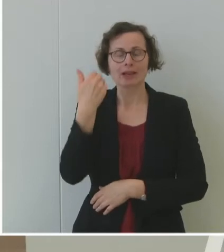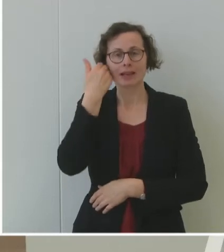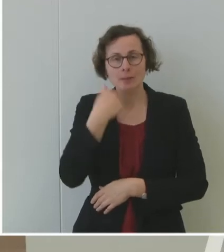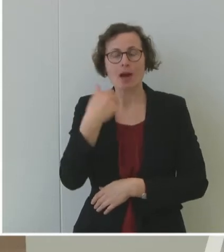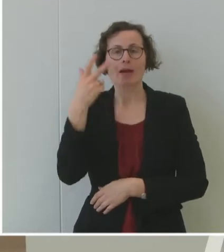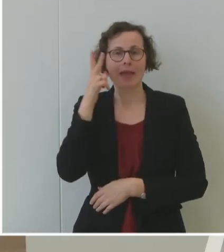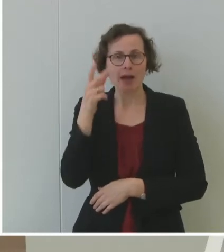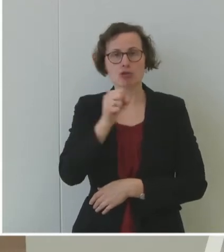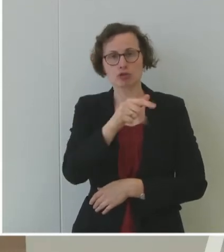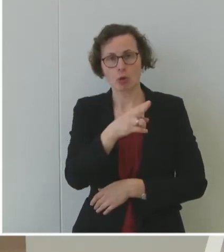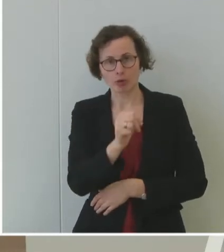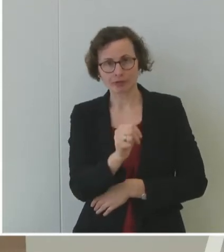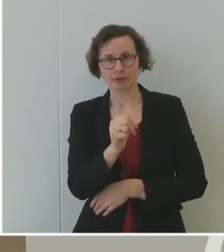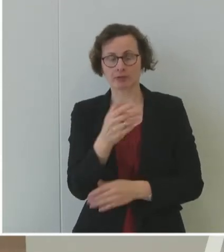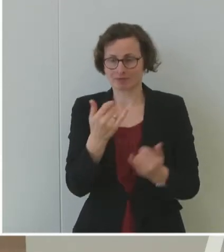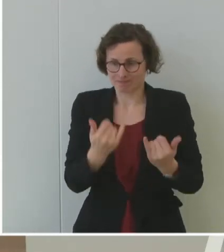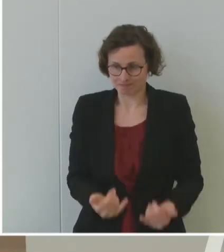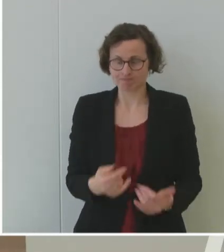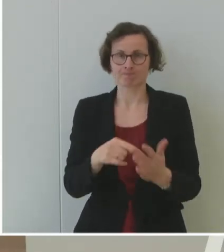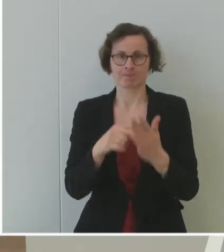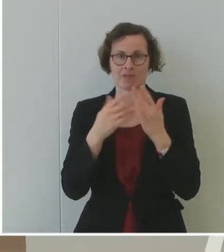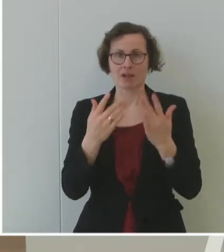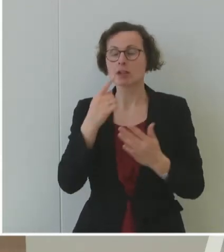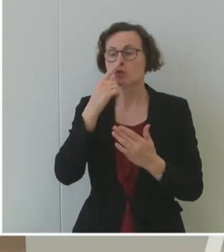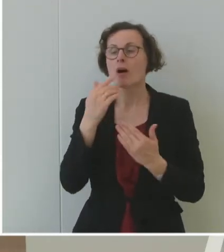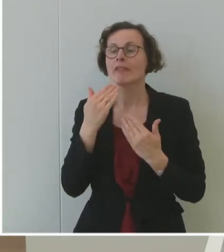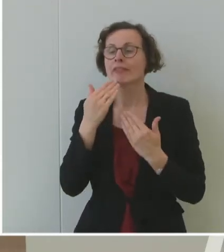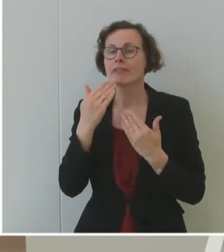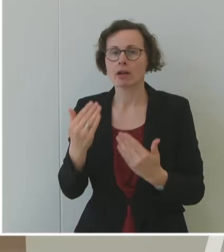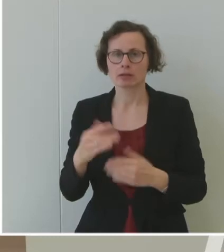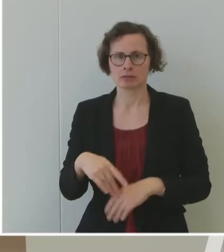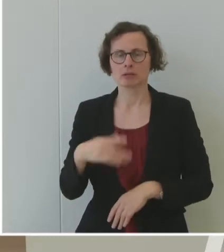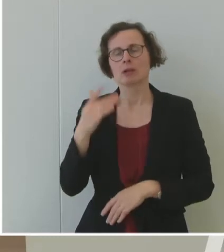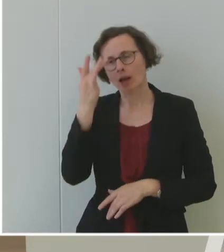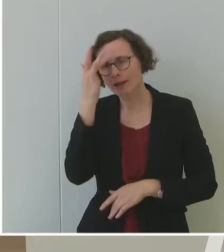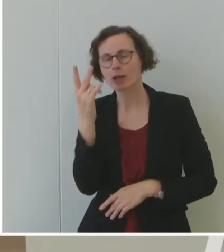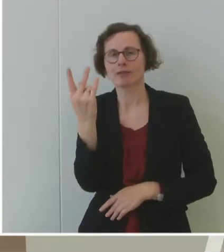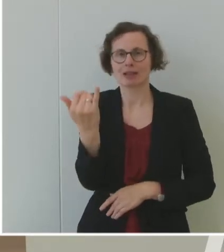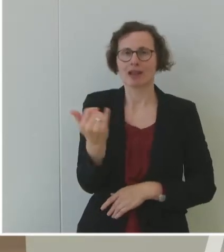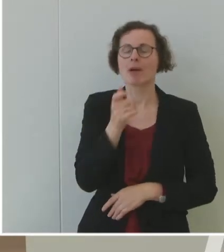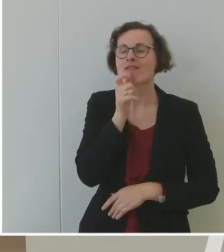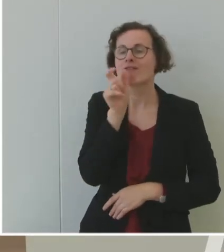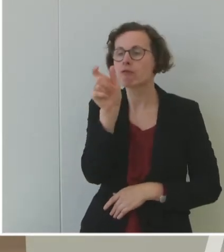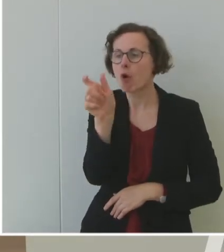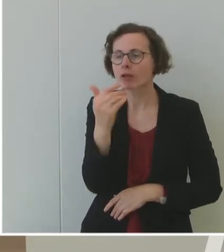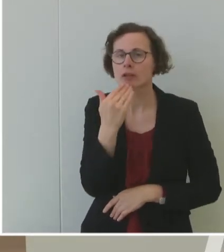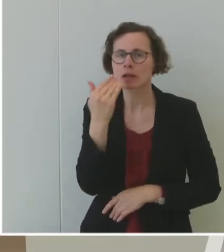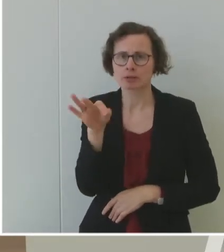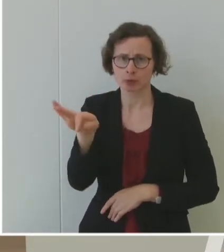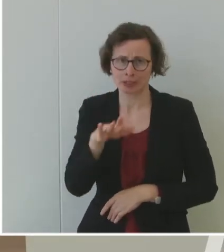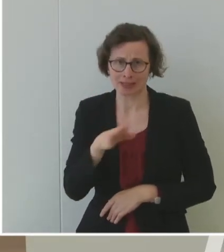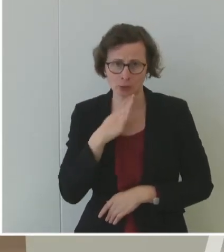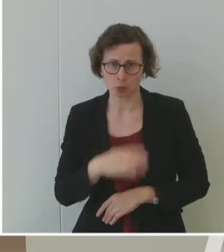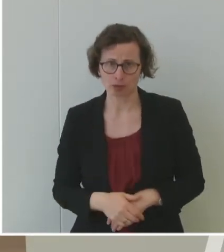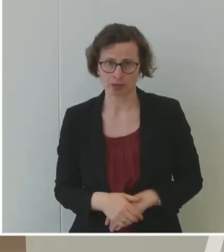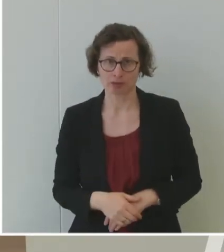wird das eben auch eines sehr deutlich. Ein Danke, so wichtig die Anerkennung auch ist, ein Danke allein reicht halt